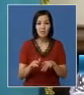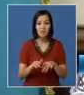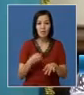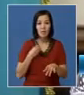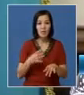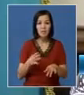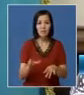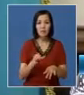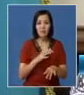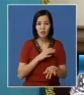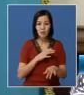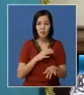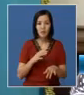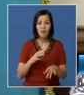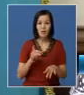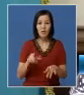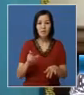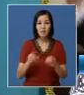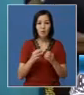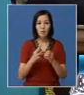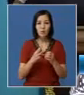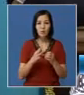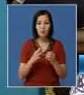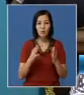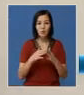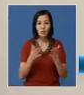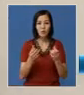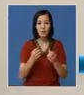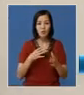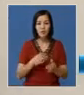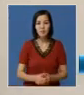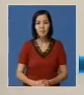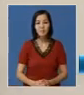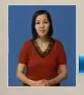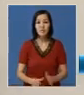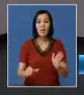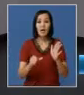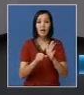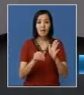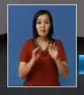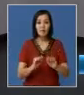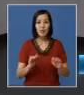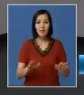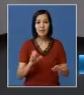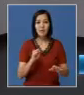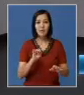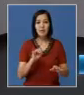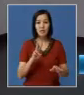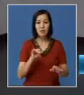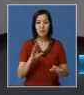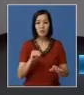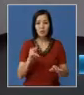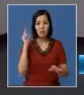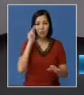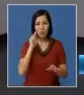Жомарт жандардың қолдауымен жетісулық 13 жанұя баспаналы болды. Ал 6 баланың анасы Айнұр Мұқашева баласының оқу